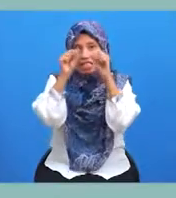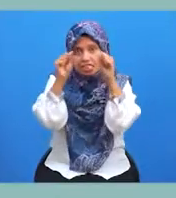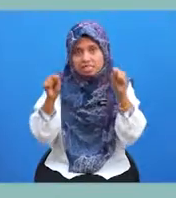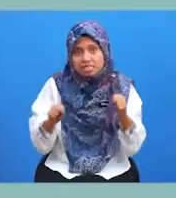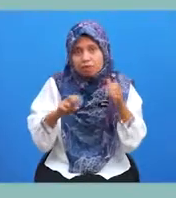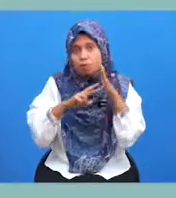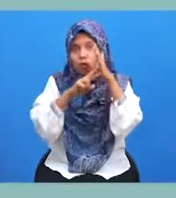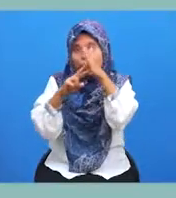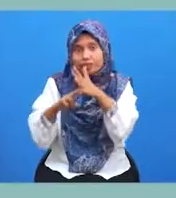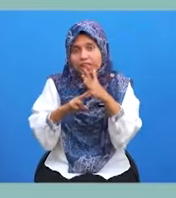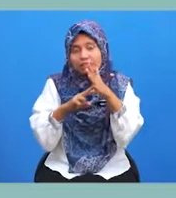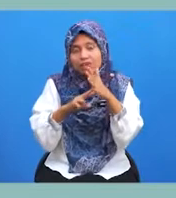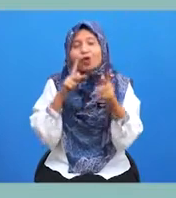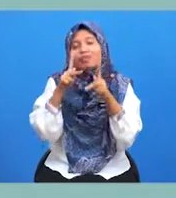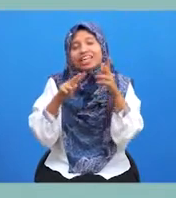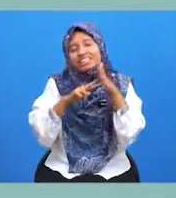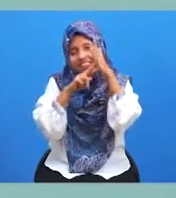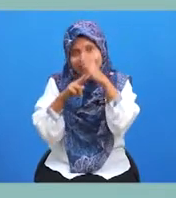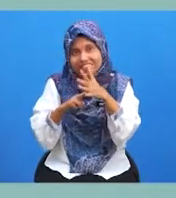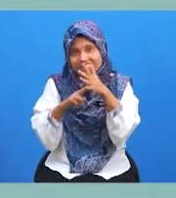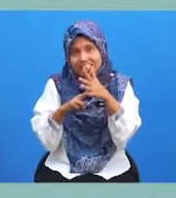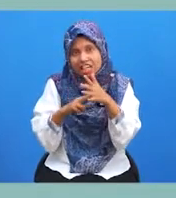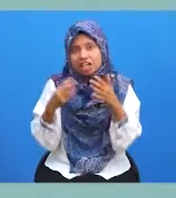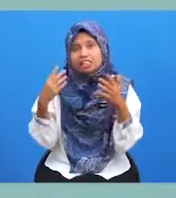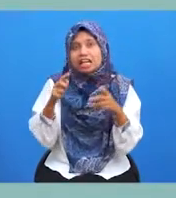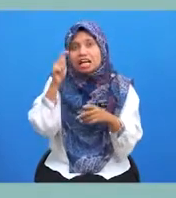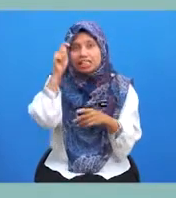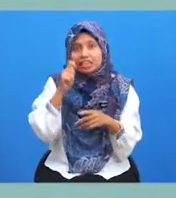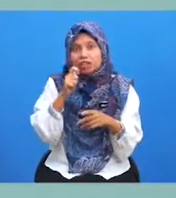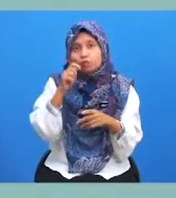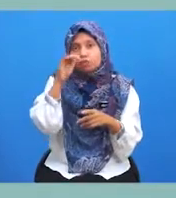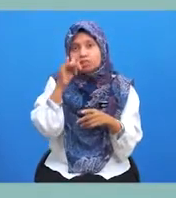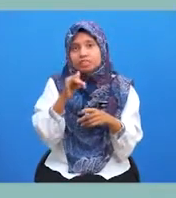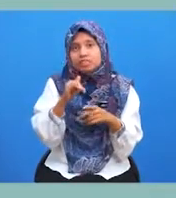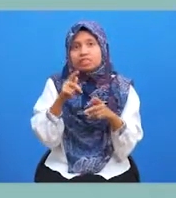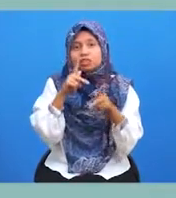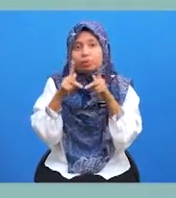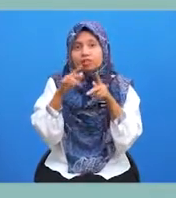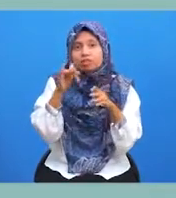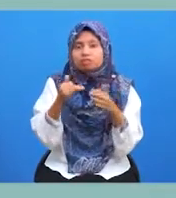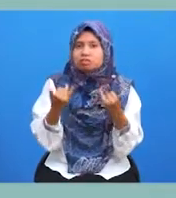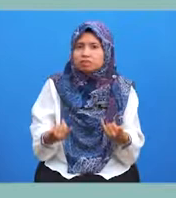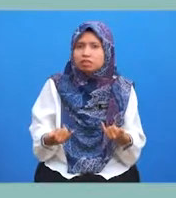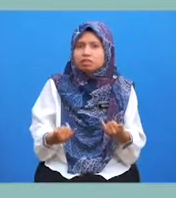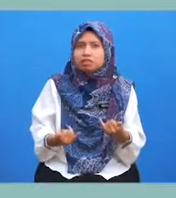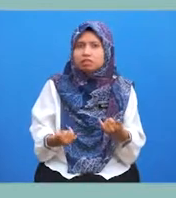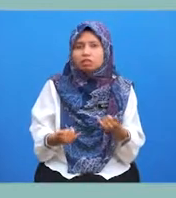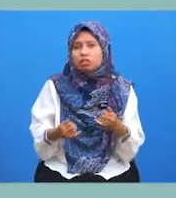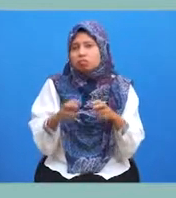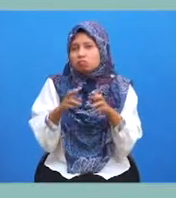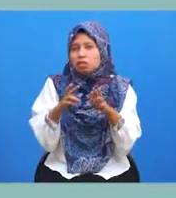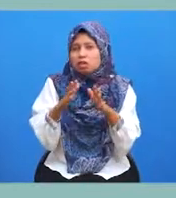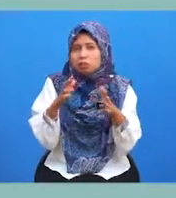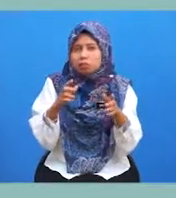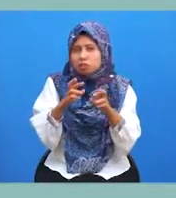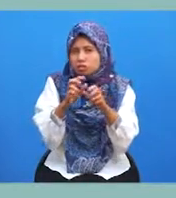komunikasi satelit merupakan teknologi komunikasi masa kini melibatkan jarak yang